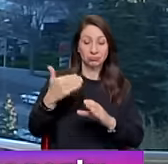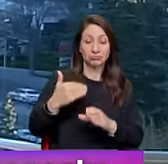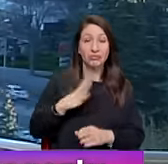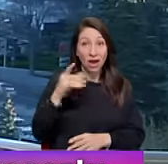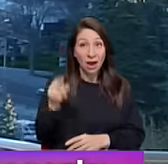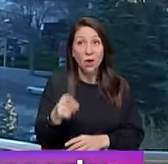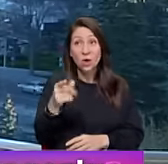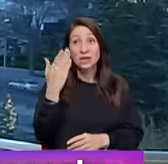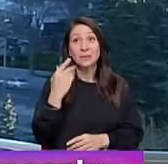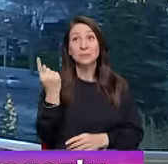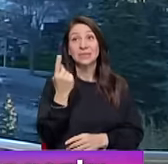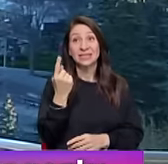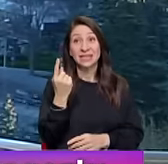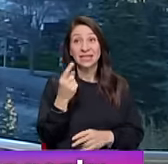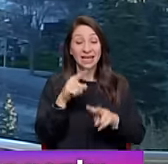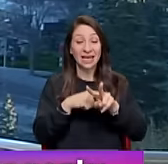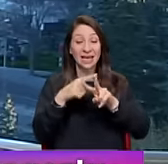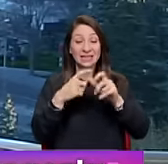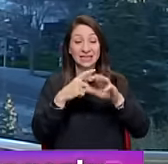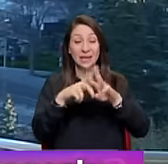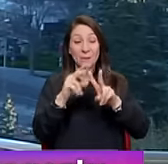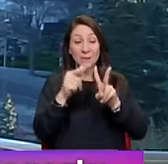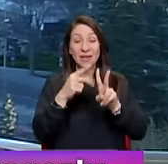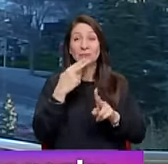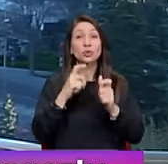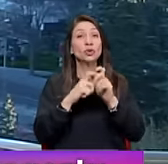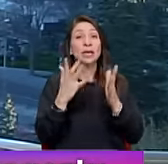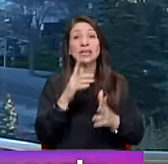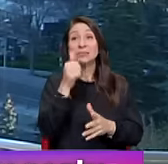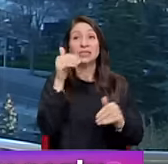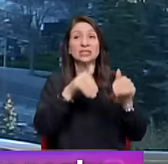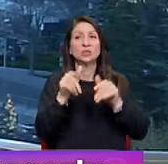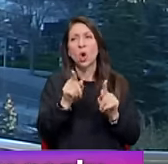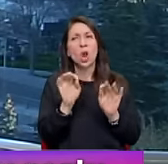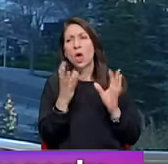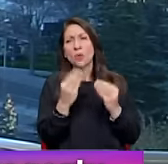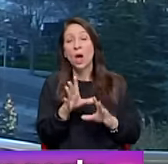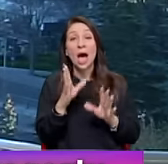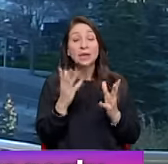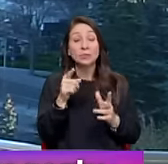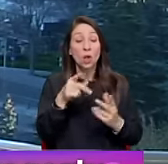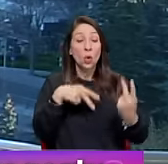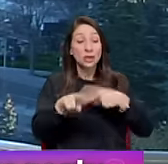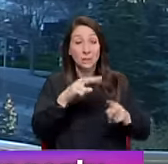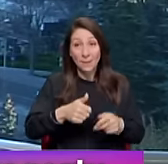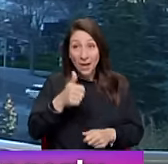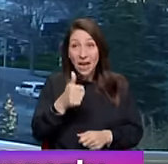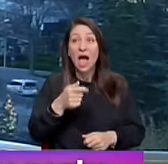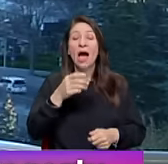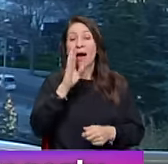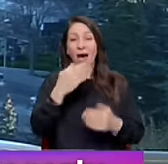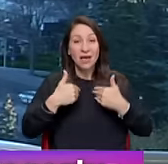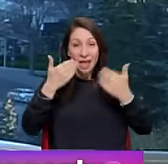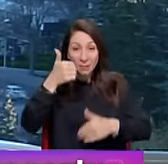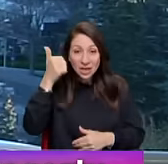var. O izleyicilerimizden birisi Yasemin Hanım. Günaydın. Hiçbir seçimde öyle olmuyor. Artık böyle Ulaştırma Bakanı, Adalet